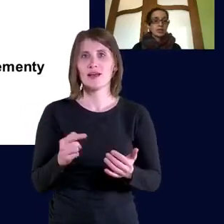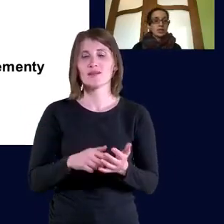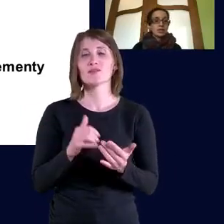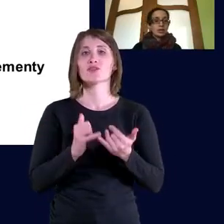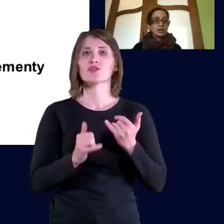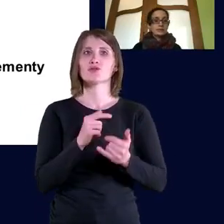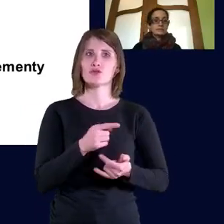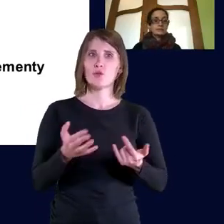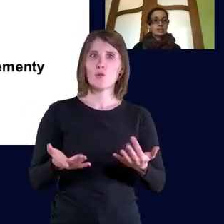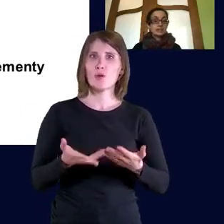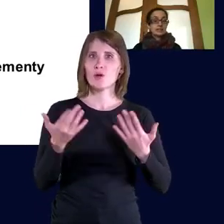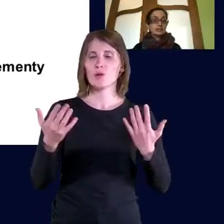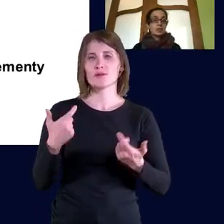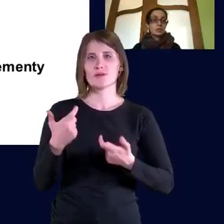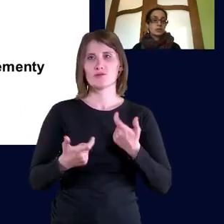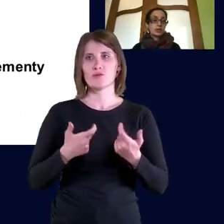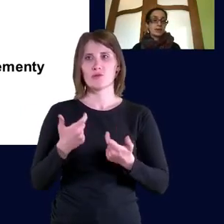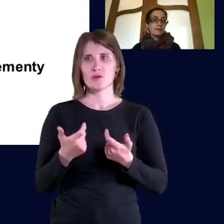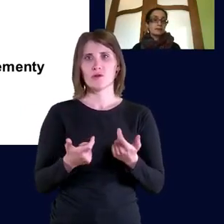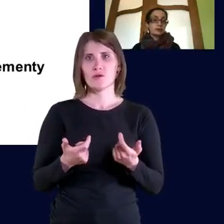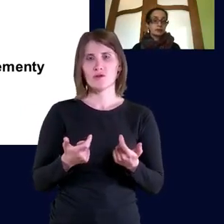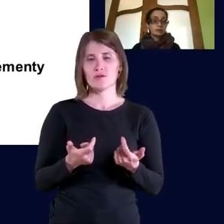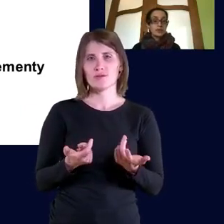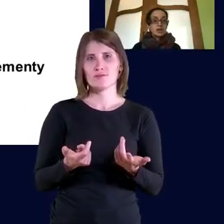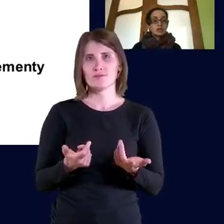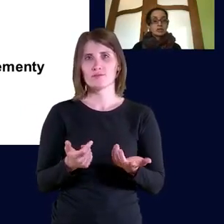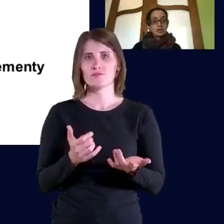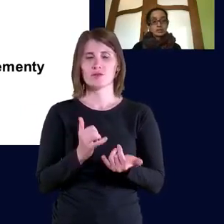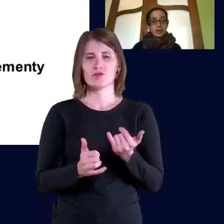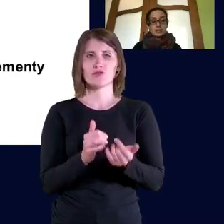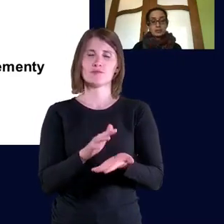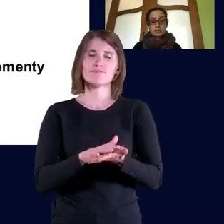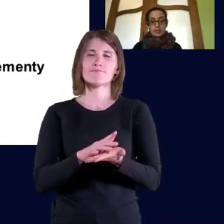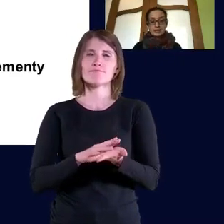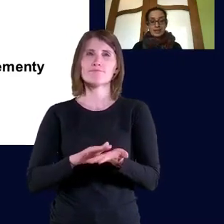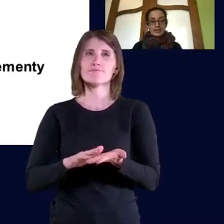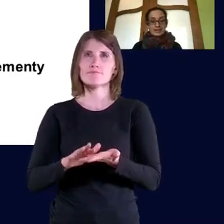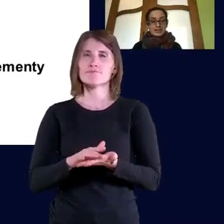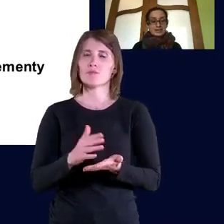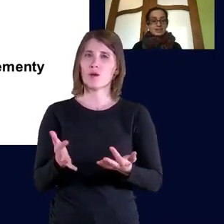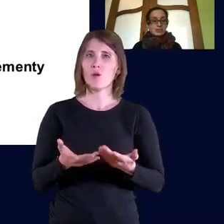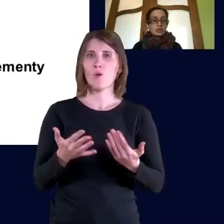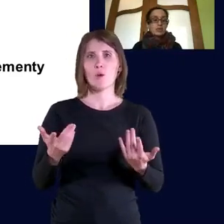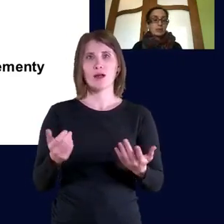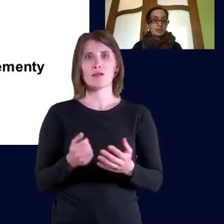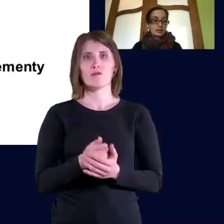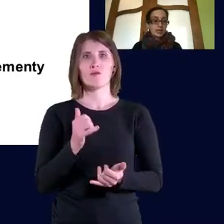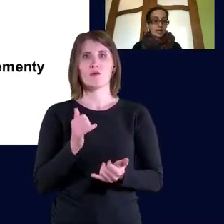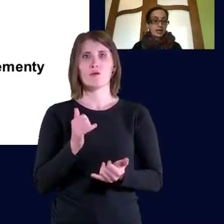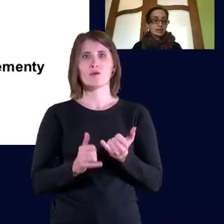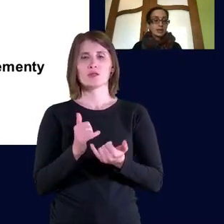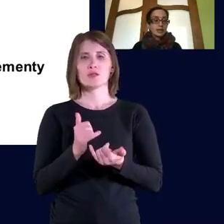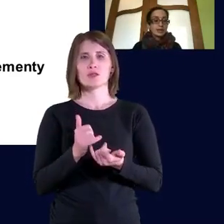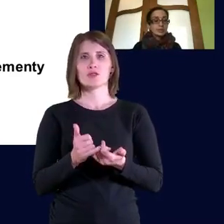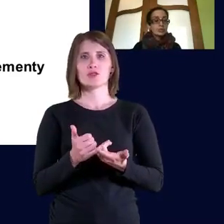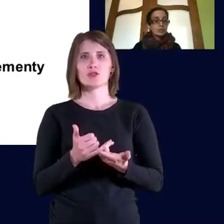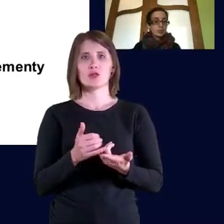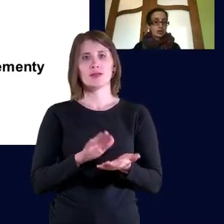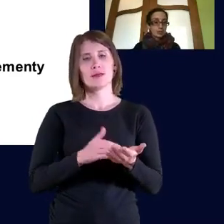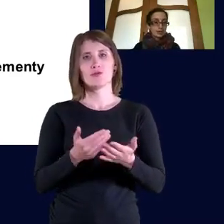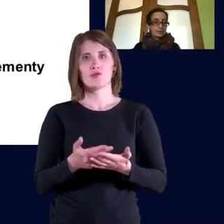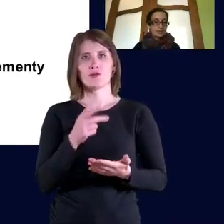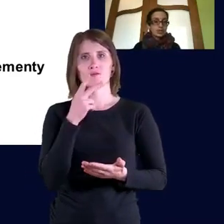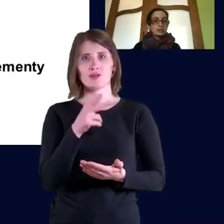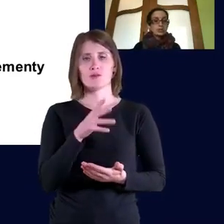uproszczony miejsce atrakcyjne opuszczona w dotyku Czyli jeśli mamy na przykład linię brzegową Australii akurat